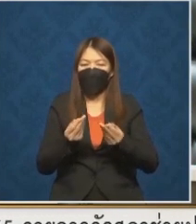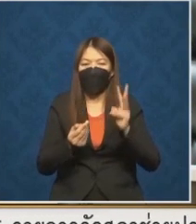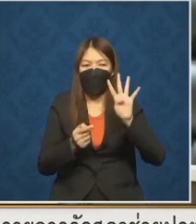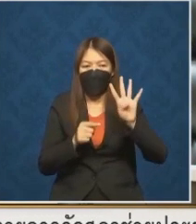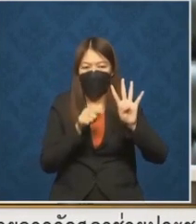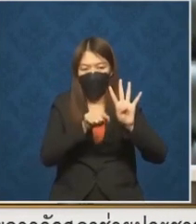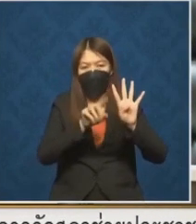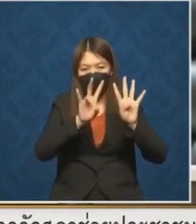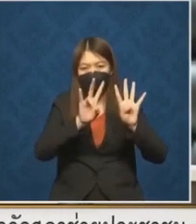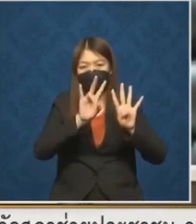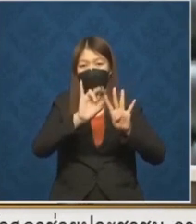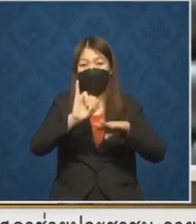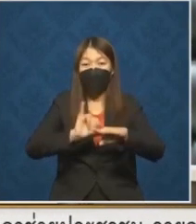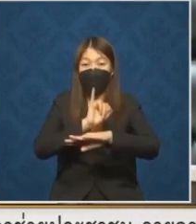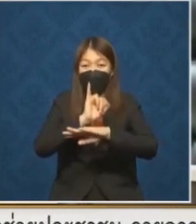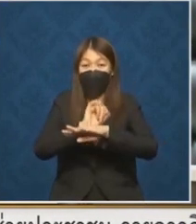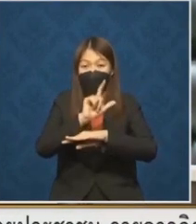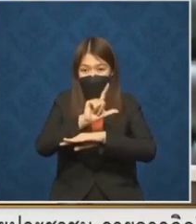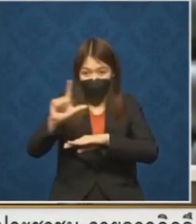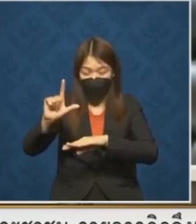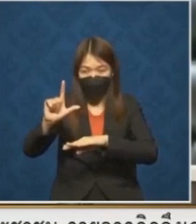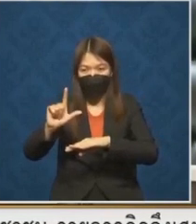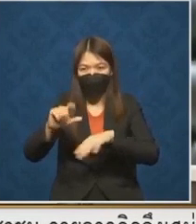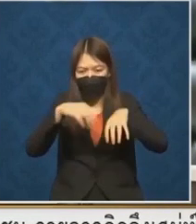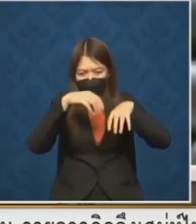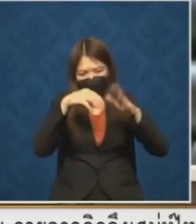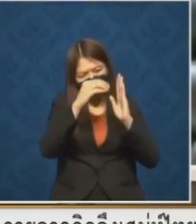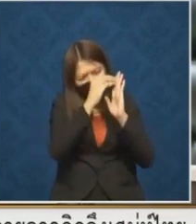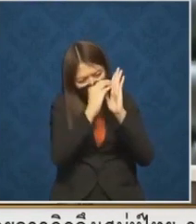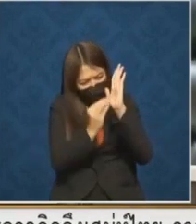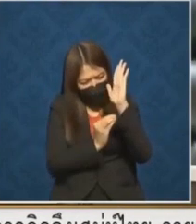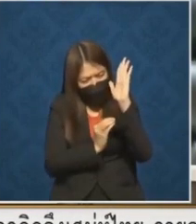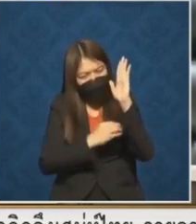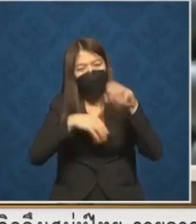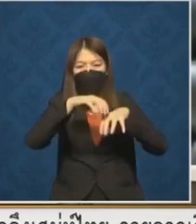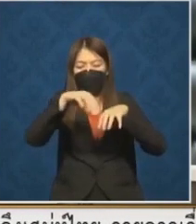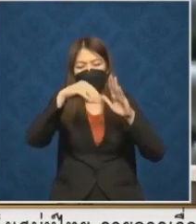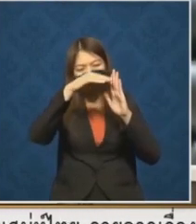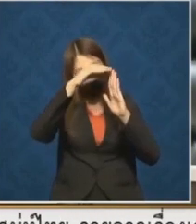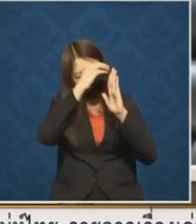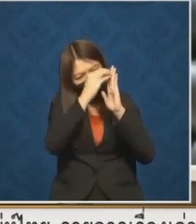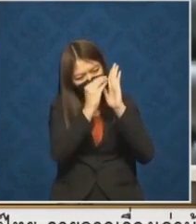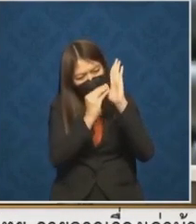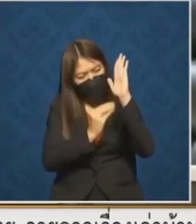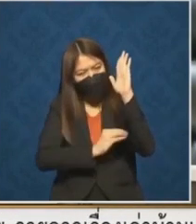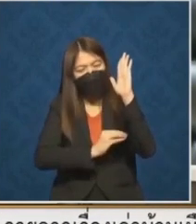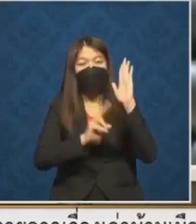7 ลานไล่ของอุธยานทั่วประเทศ260 ปา อุทยา ทั่วประเทศเหนือ สุ ไป ใต้ สุด เนี่